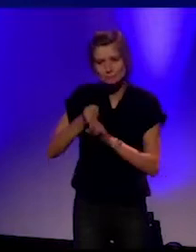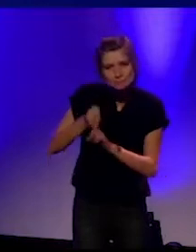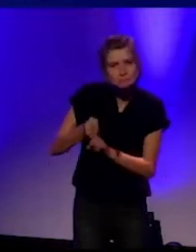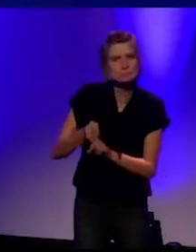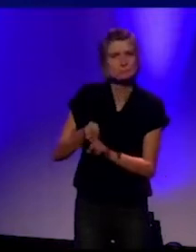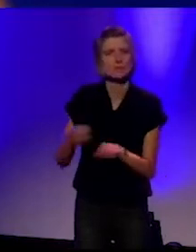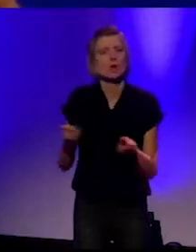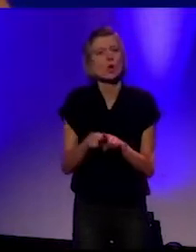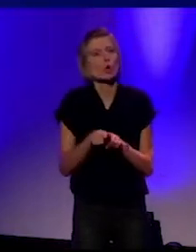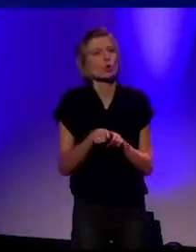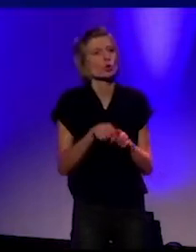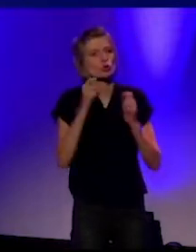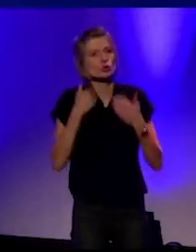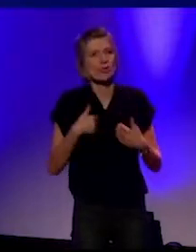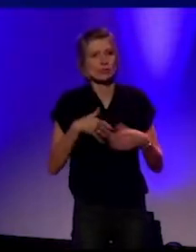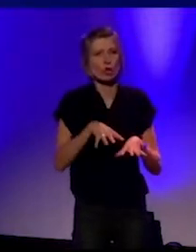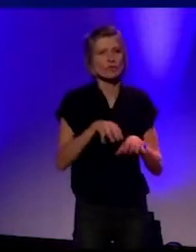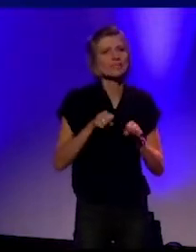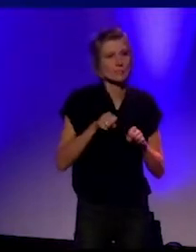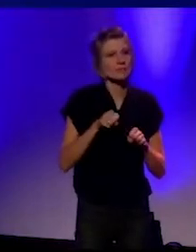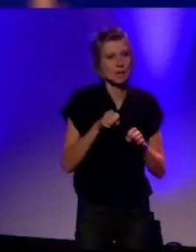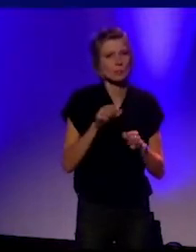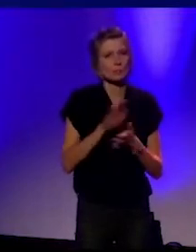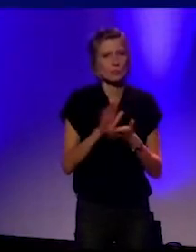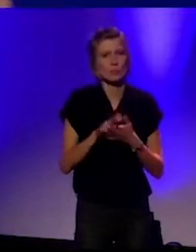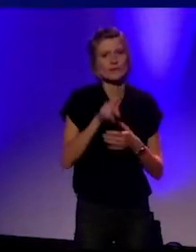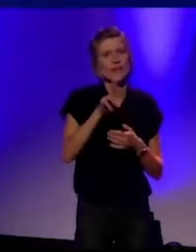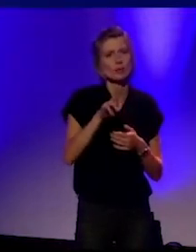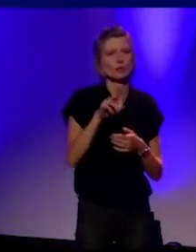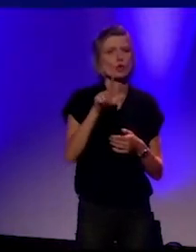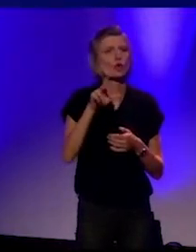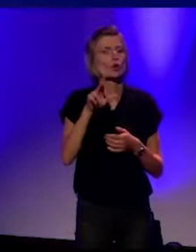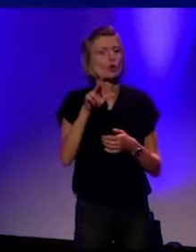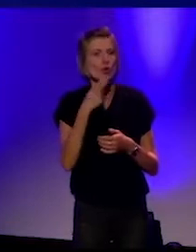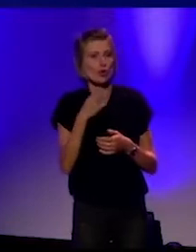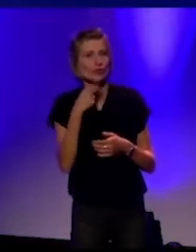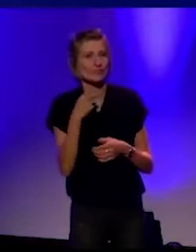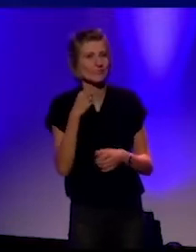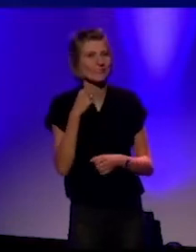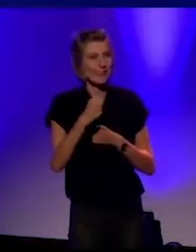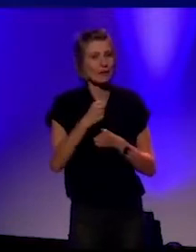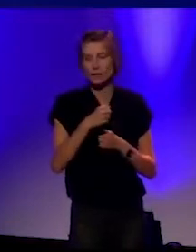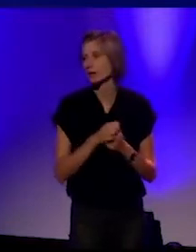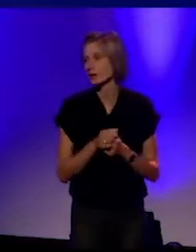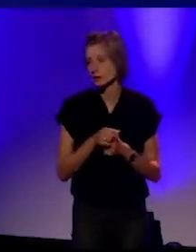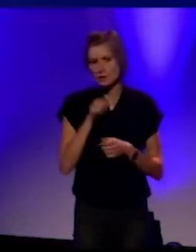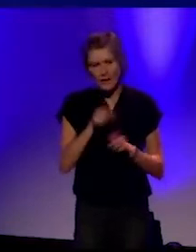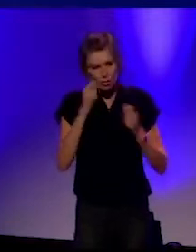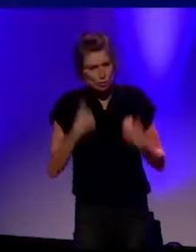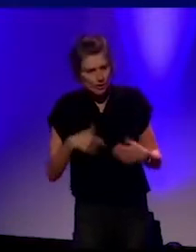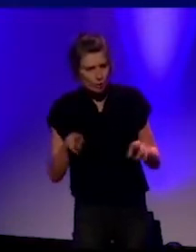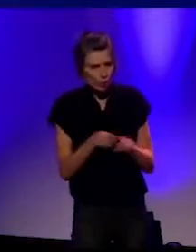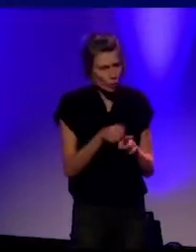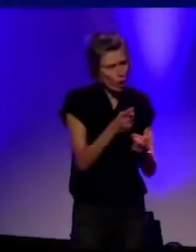studentondernemerschap. KU Leuven Kik, wat we zien in de Product Innovation Projects, als studenten daar uitgedaagd worden om te zoeken